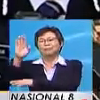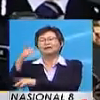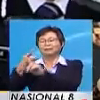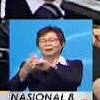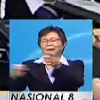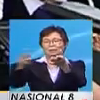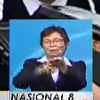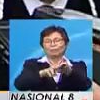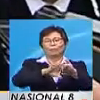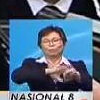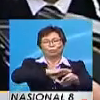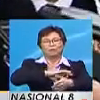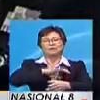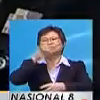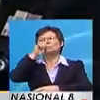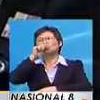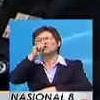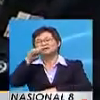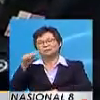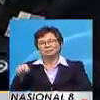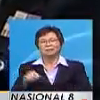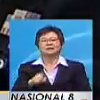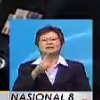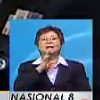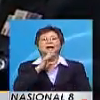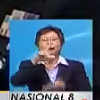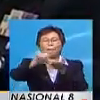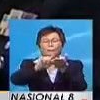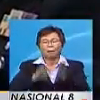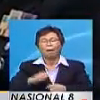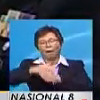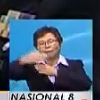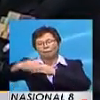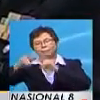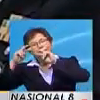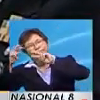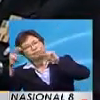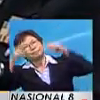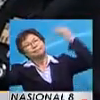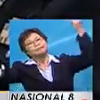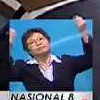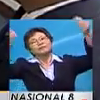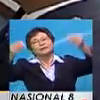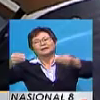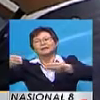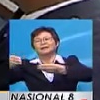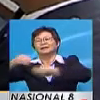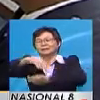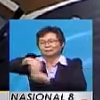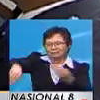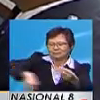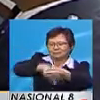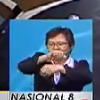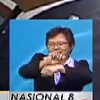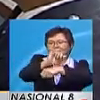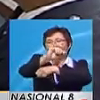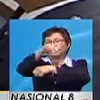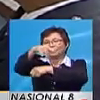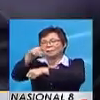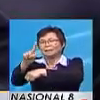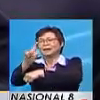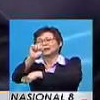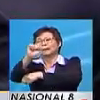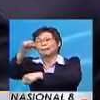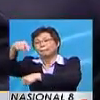polis yang kita terima adalah palsu beliau bercakap kepada pemberita selepas menyaksikan Majlis serah tugas di ipd Seberang Perai